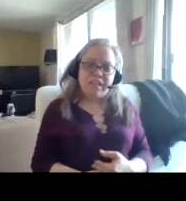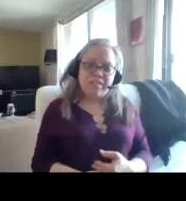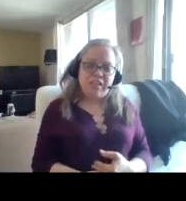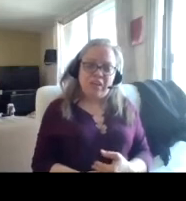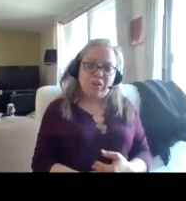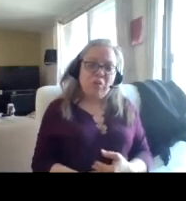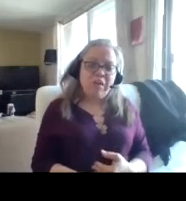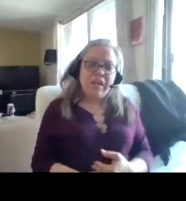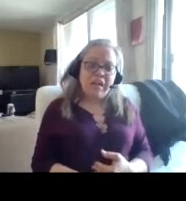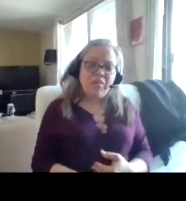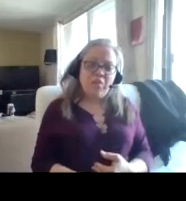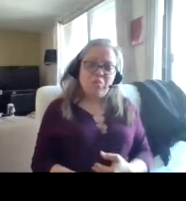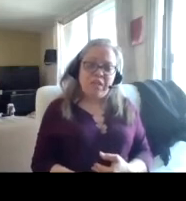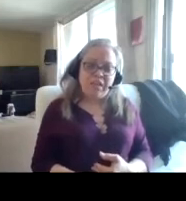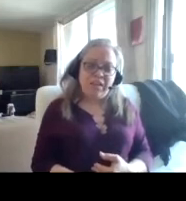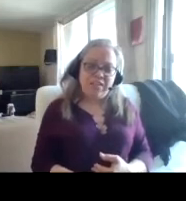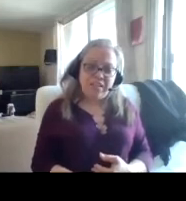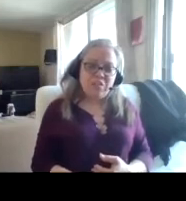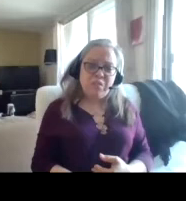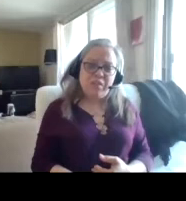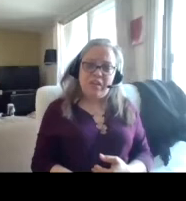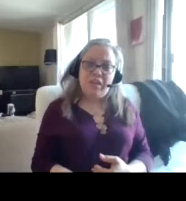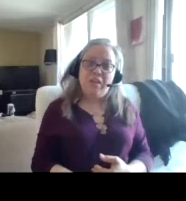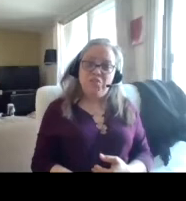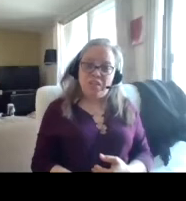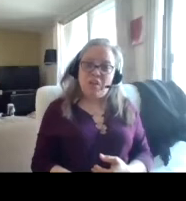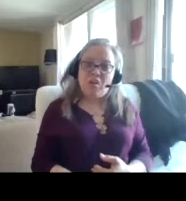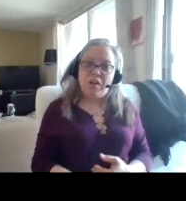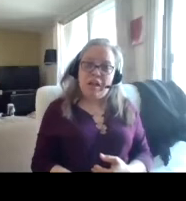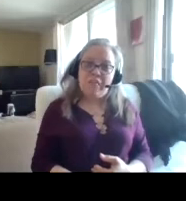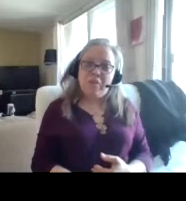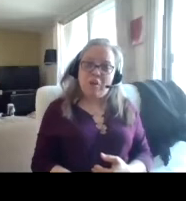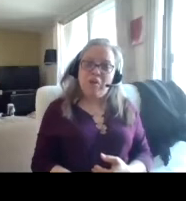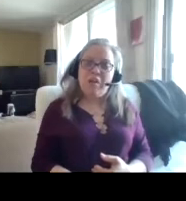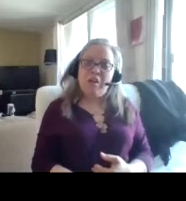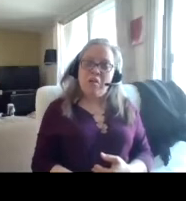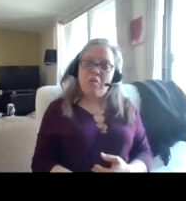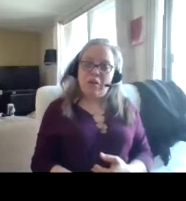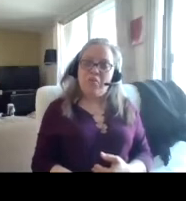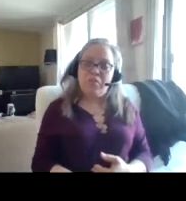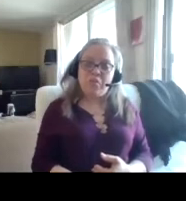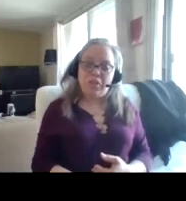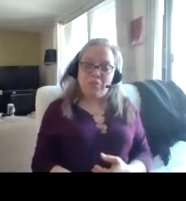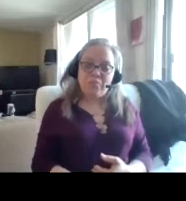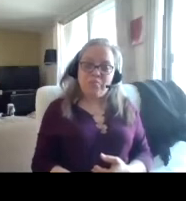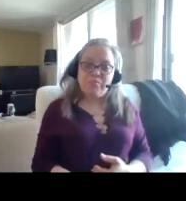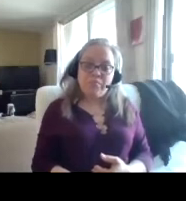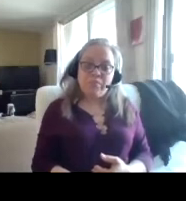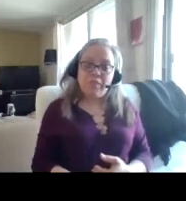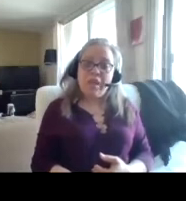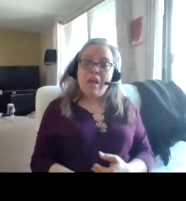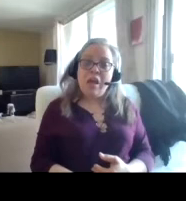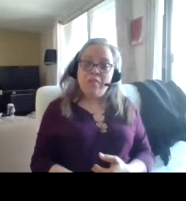Aussi, nous allons vacciner les personnes atteintes d'une malignité hématologique diagnostiquée moins d'un an et ceux atteints de maladies rénales avec un taux de